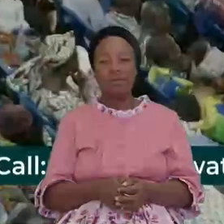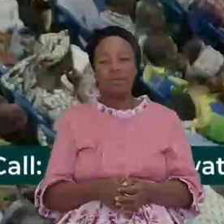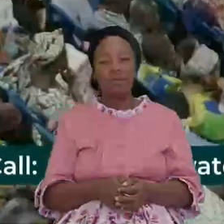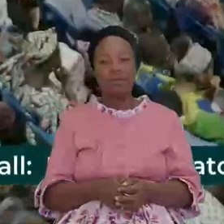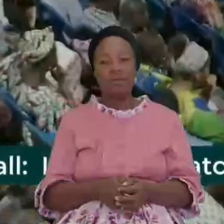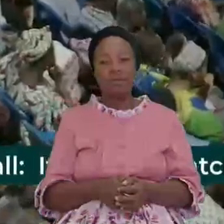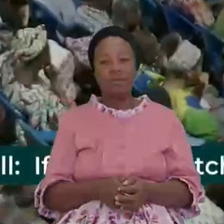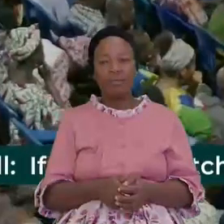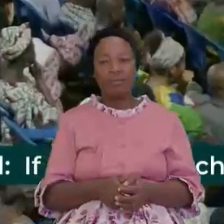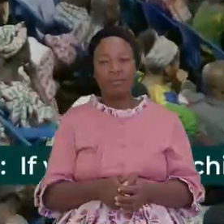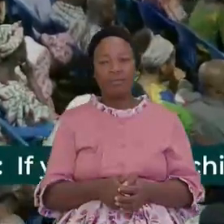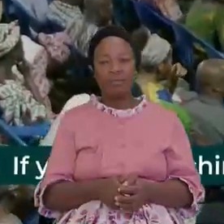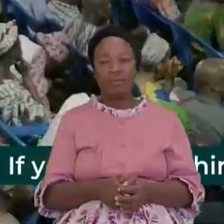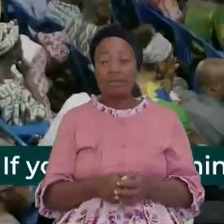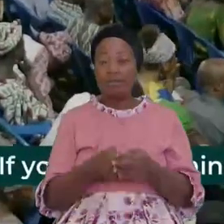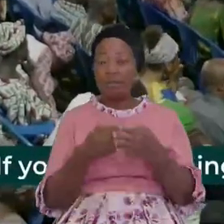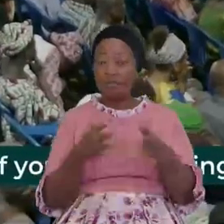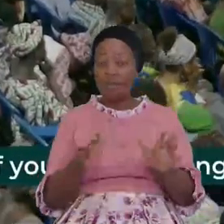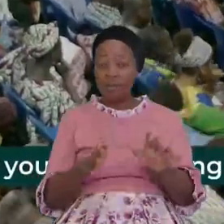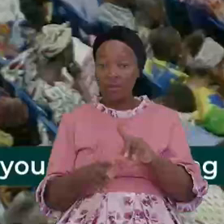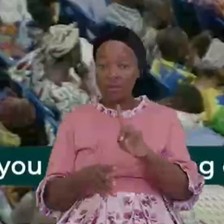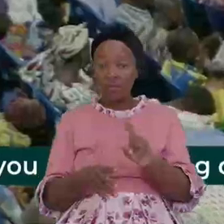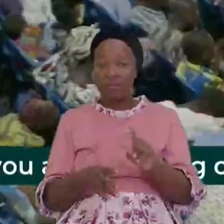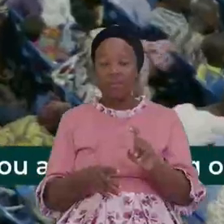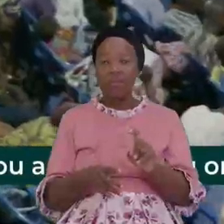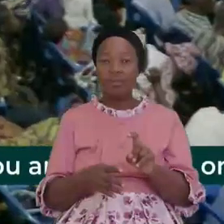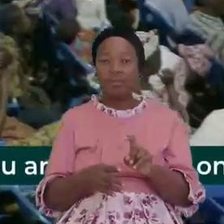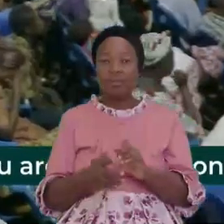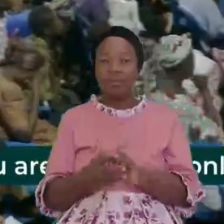Est-ce que vous avez fini? Have you finished?